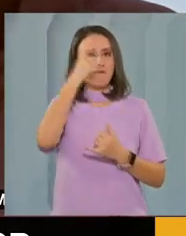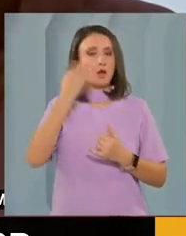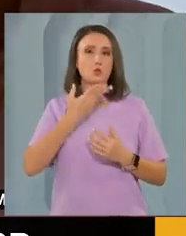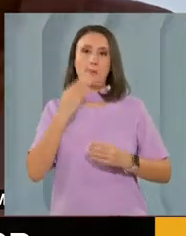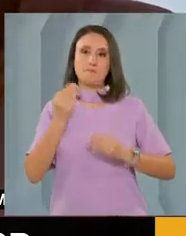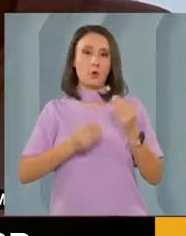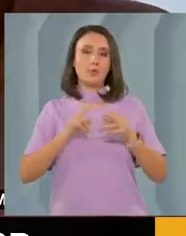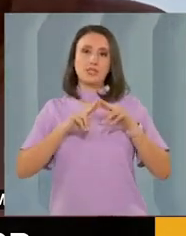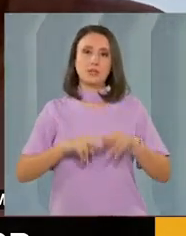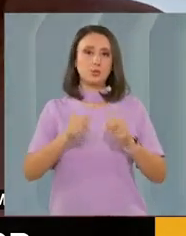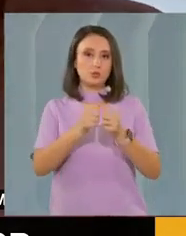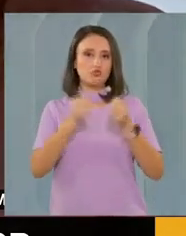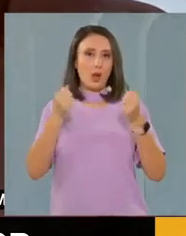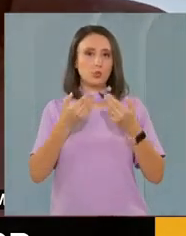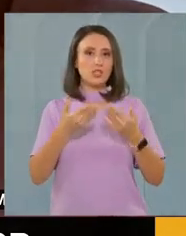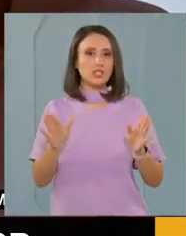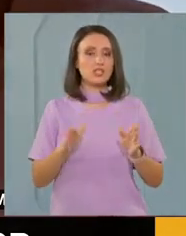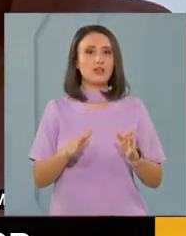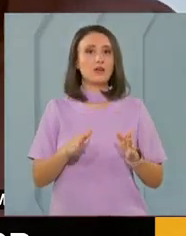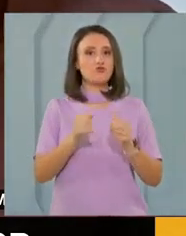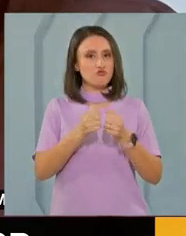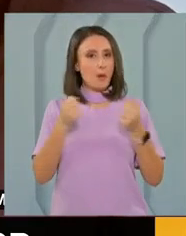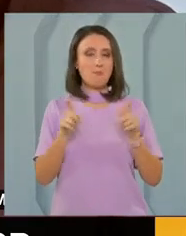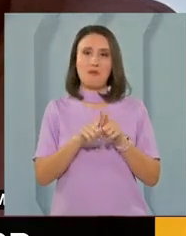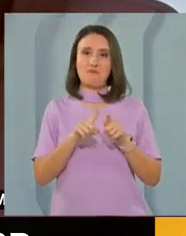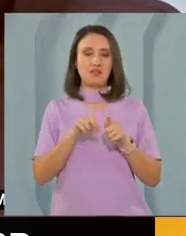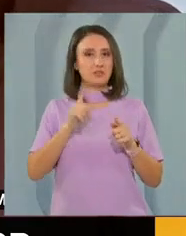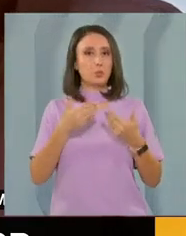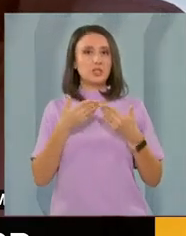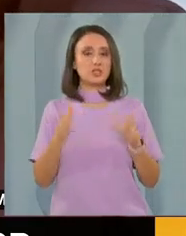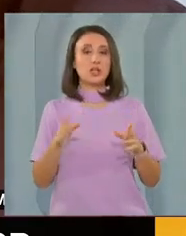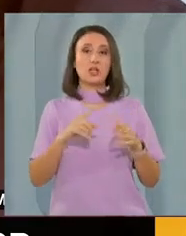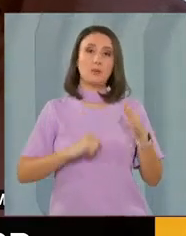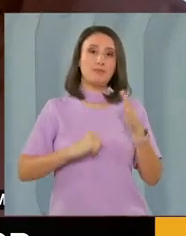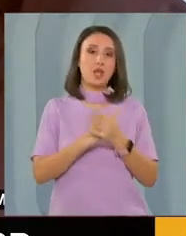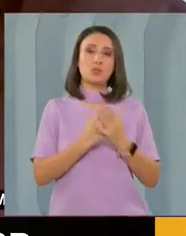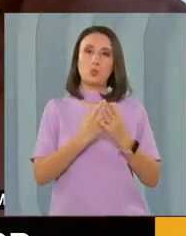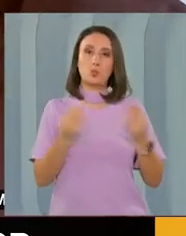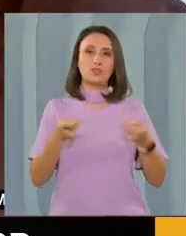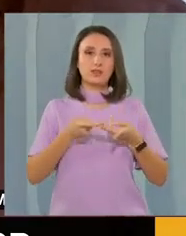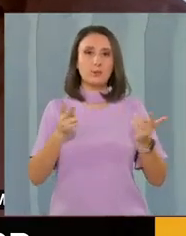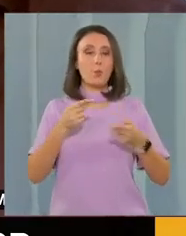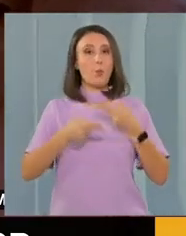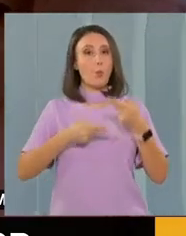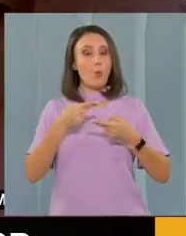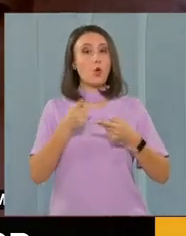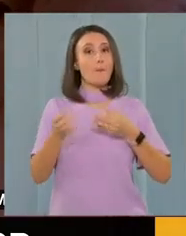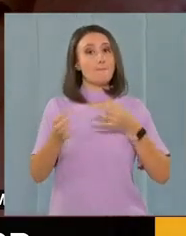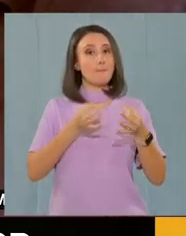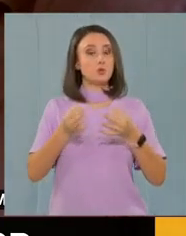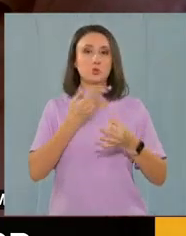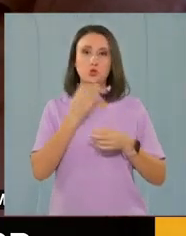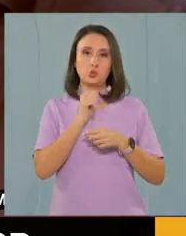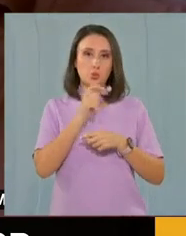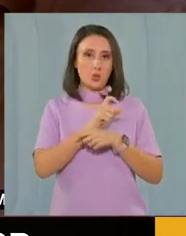fel de problemă să rămâi cu geamurile deschise cu ferestrele deschise limitează foarte mult transmiterea bolii De ce măsură are niciun